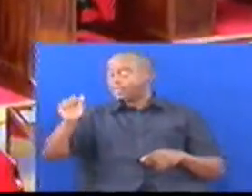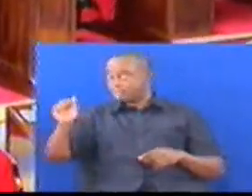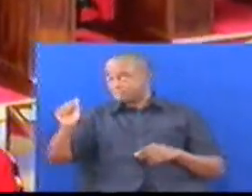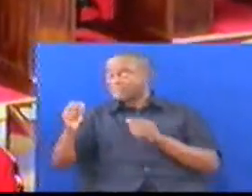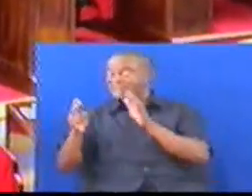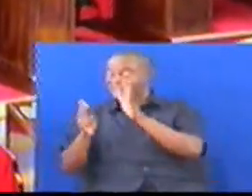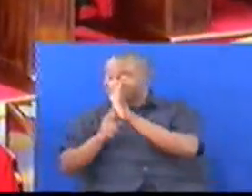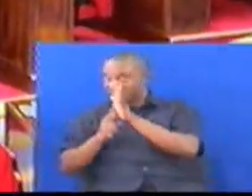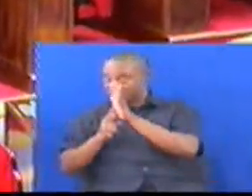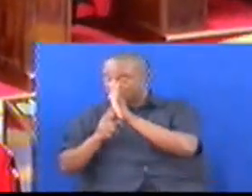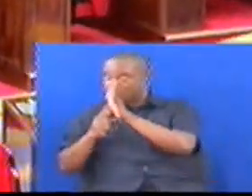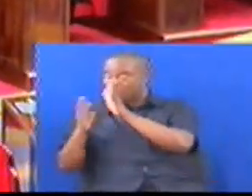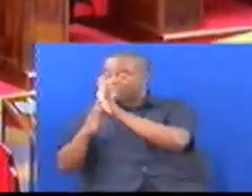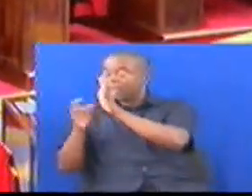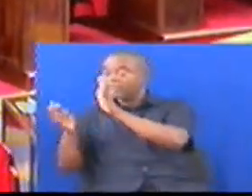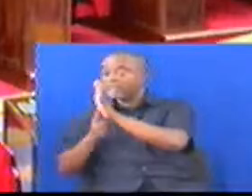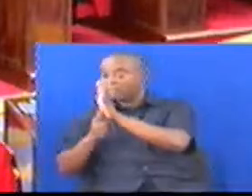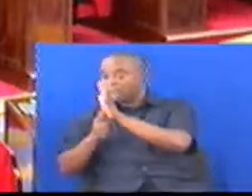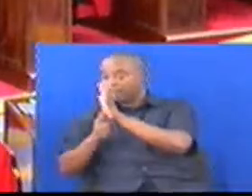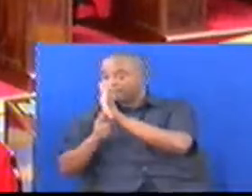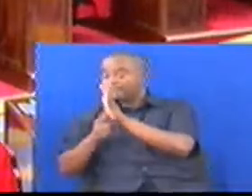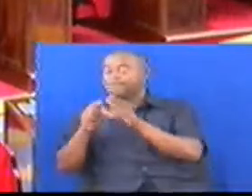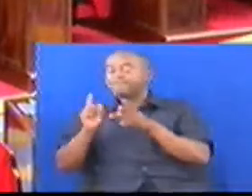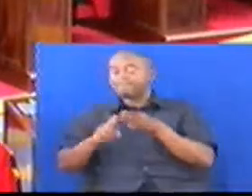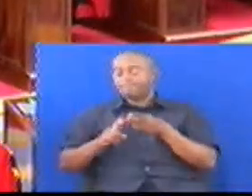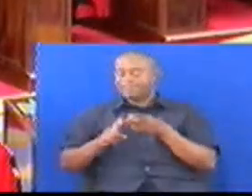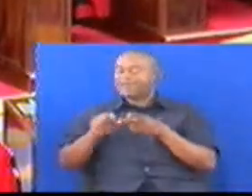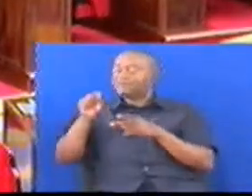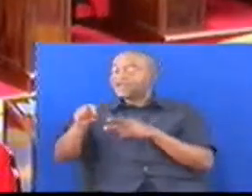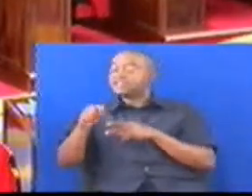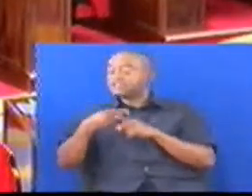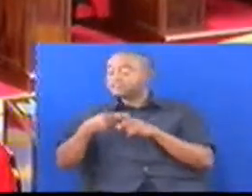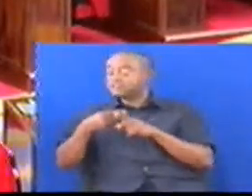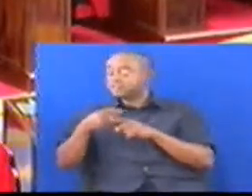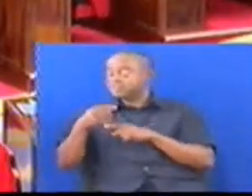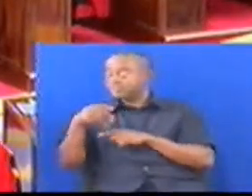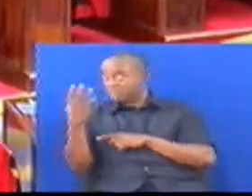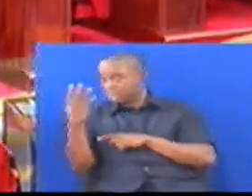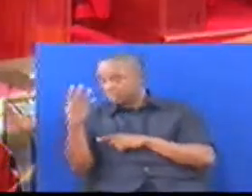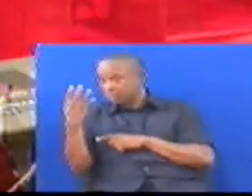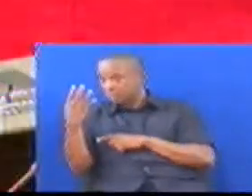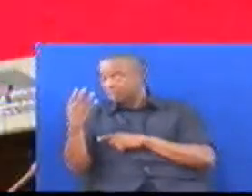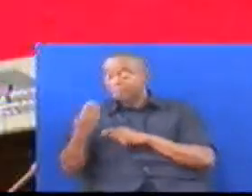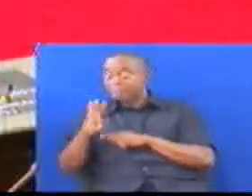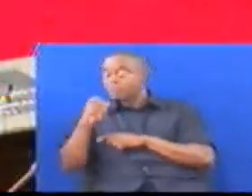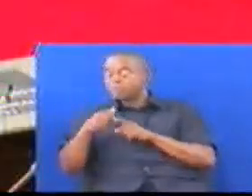787-8 Dreamliner na Havilland 8-400 shilingi bilioni